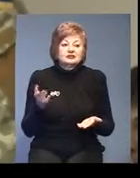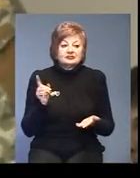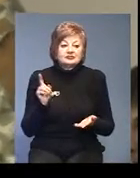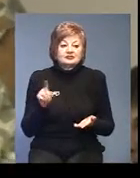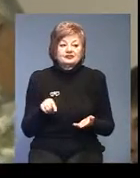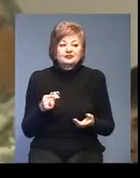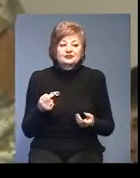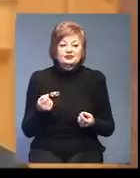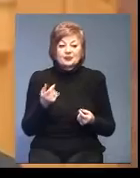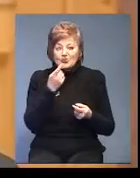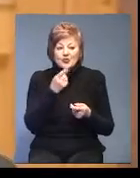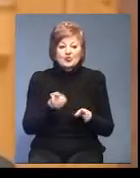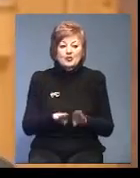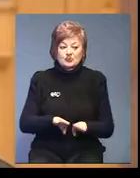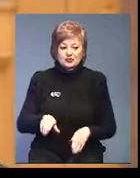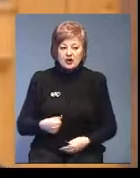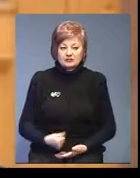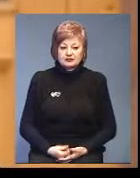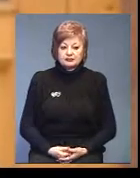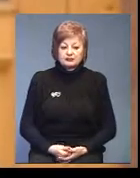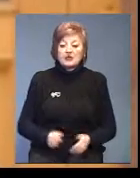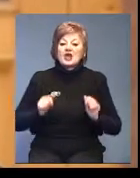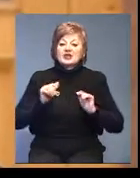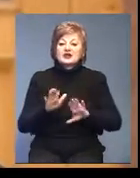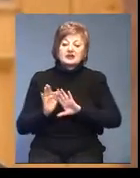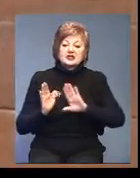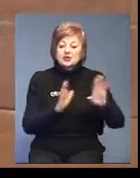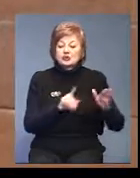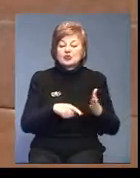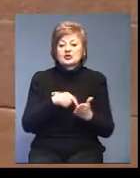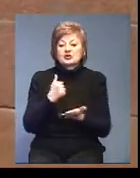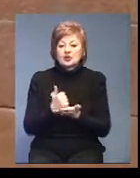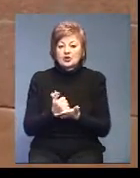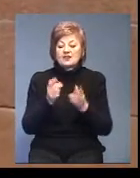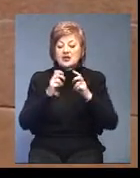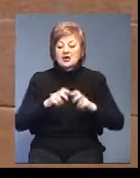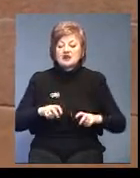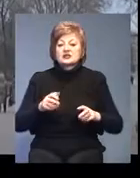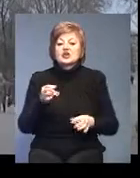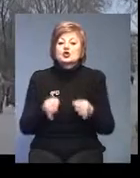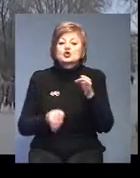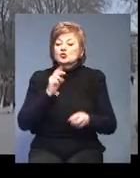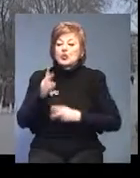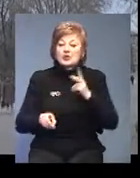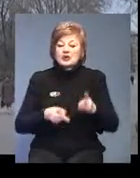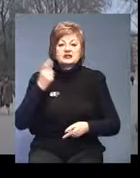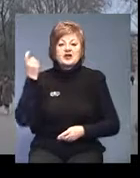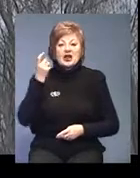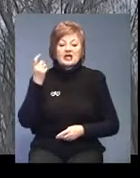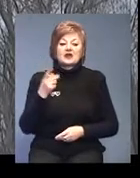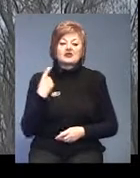до какого-то логического конца. Справу заступника Запорізького міського голови розглядав апеляційний суд Харківської